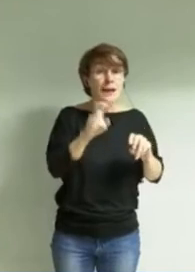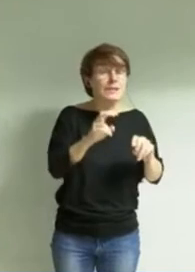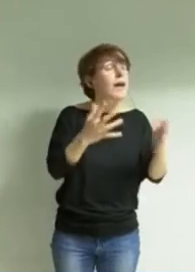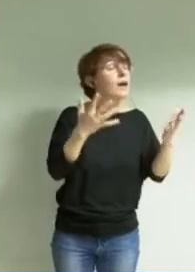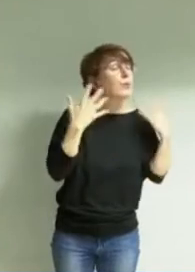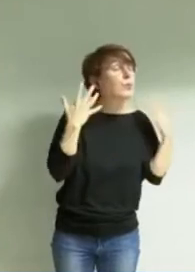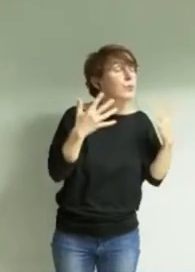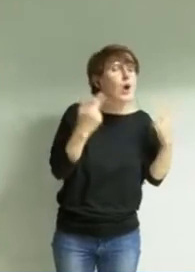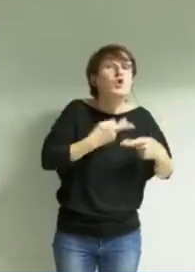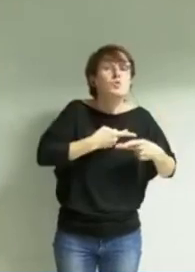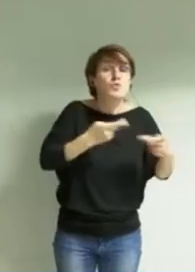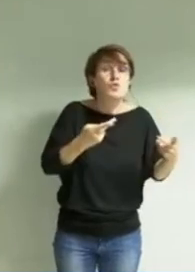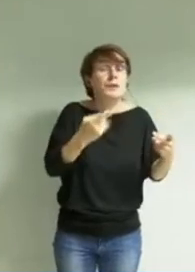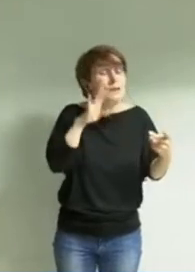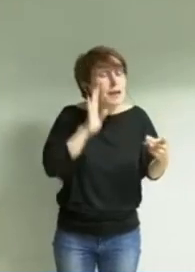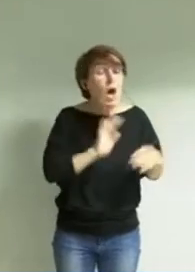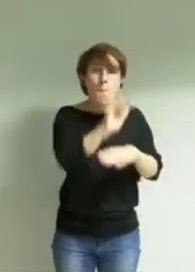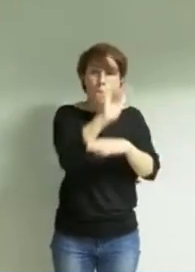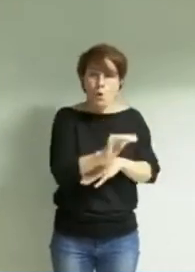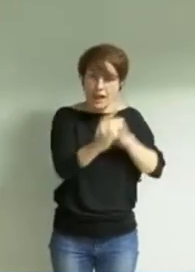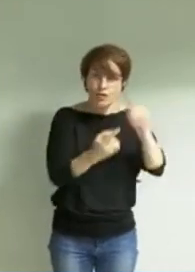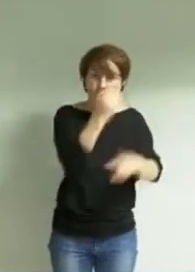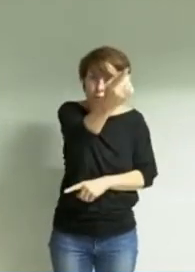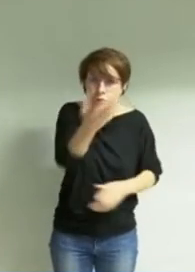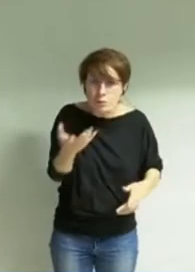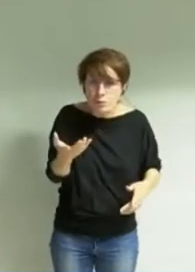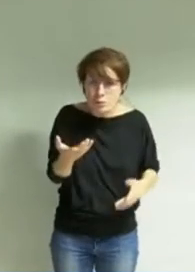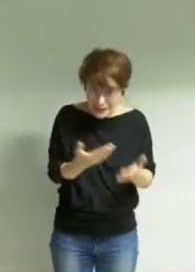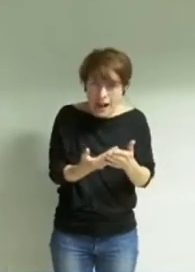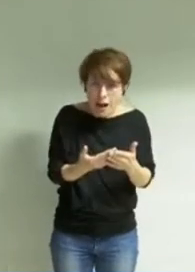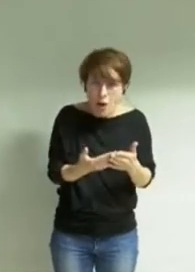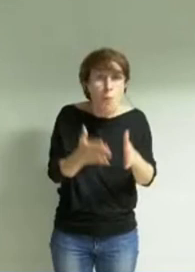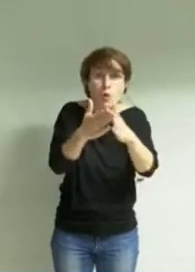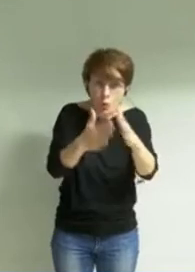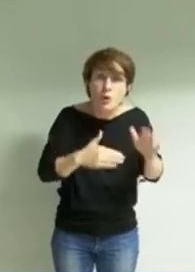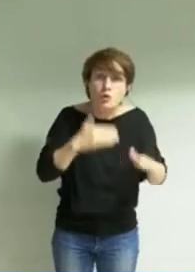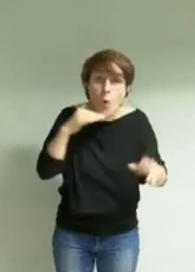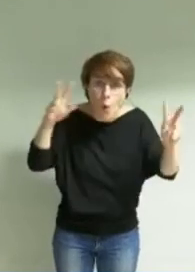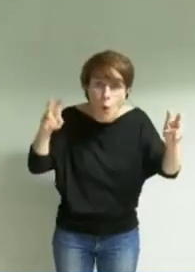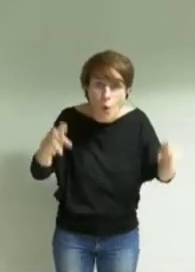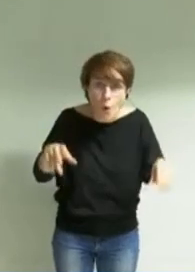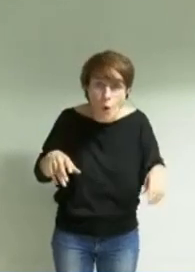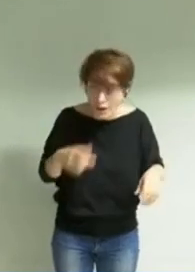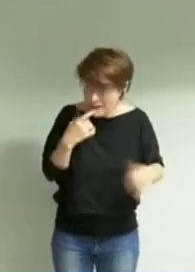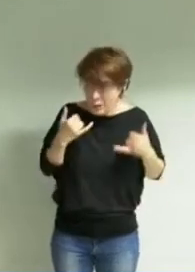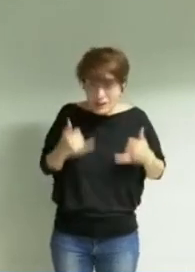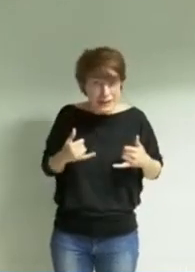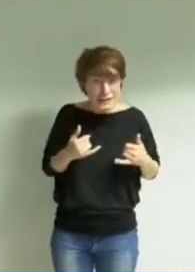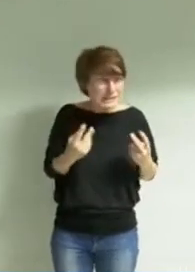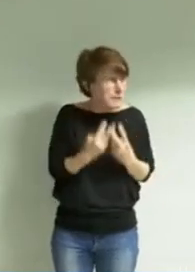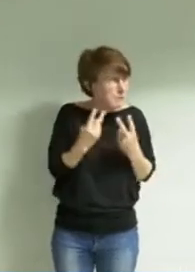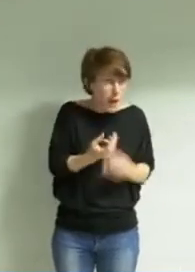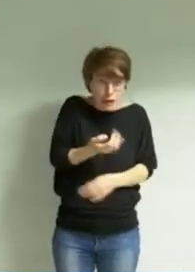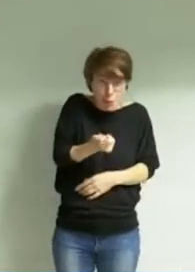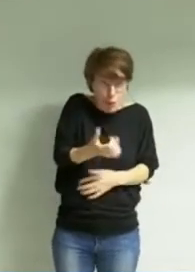espaces verts publics soient sanctuarisés? C'est trop. Dans une ville qui a si peu de mètres carrés d'espace vert par